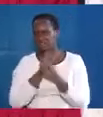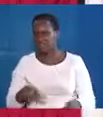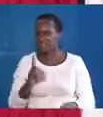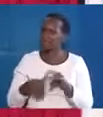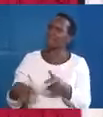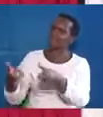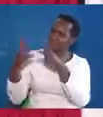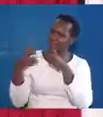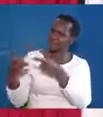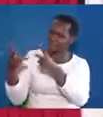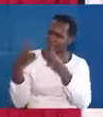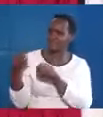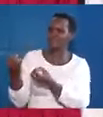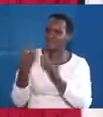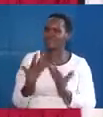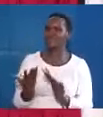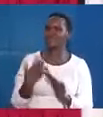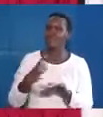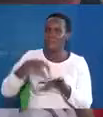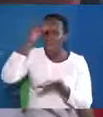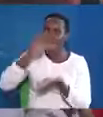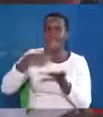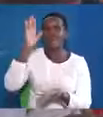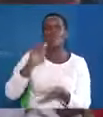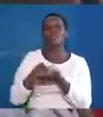Afadhali nilale bana. Niongee.